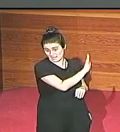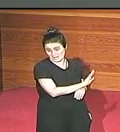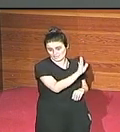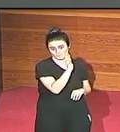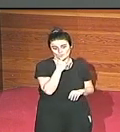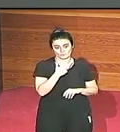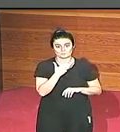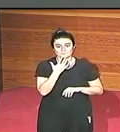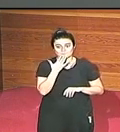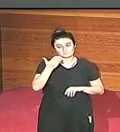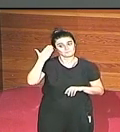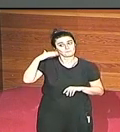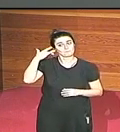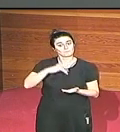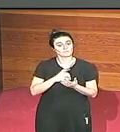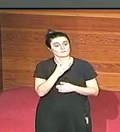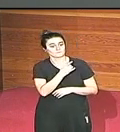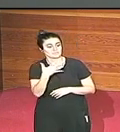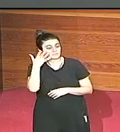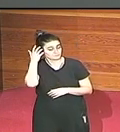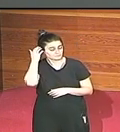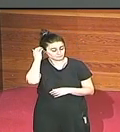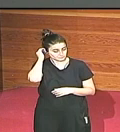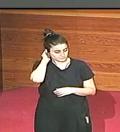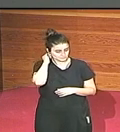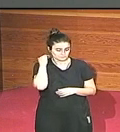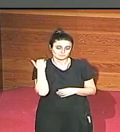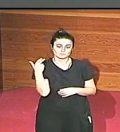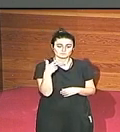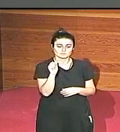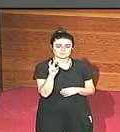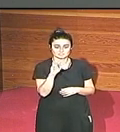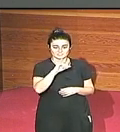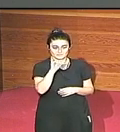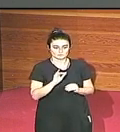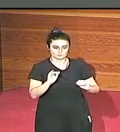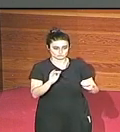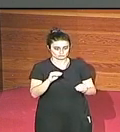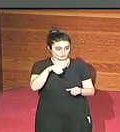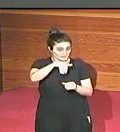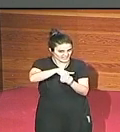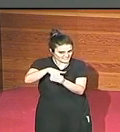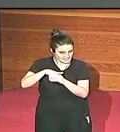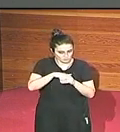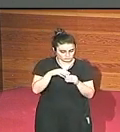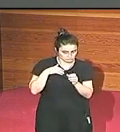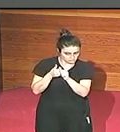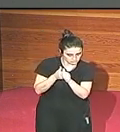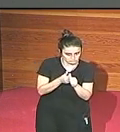nintzen Chávezen erreferendum konstituzional bat jarraitzen, eta, bueno, entzun nituenak, eta